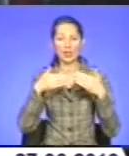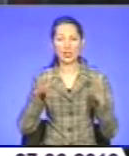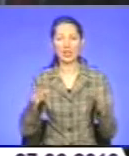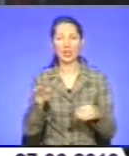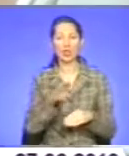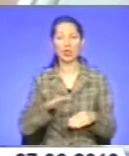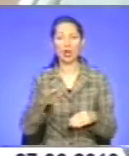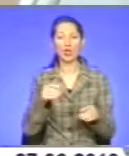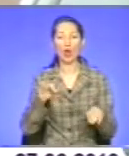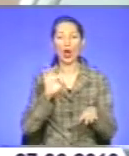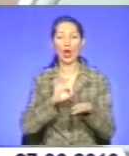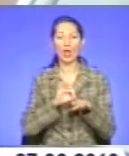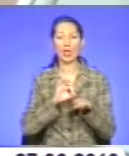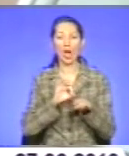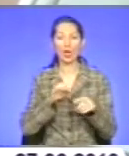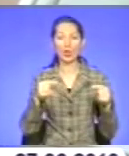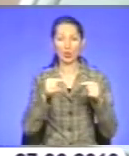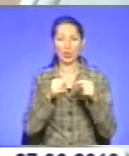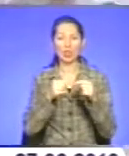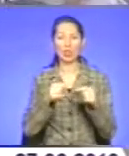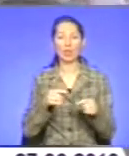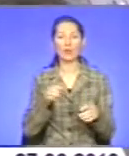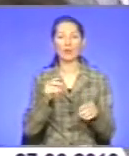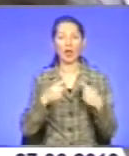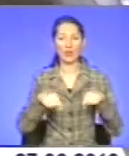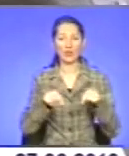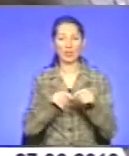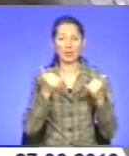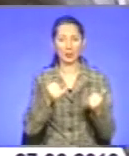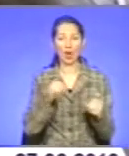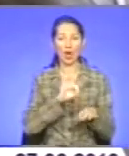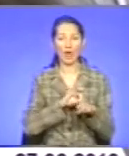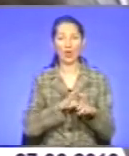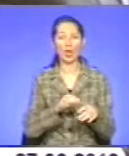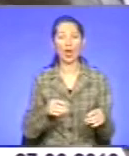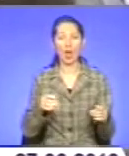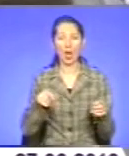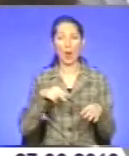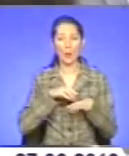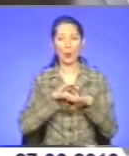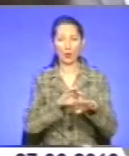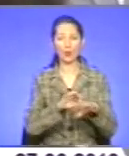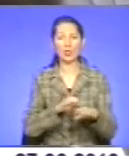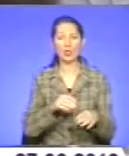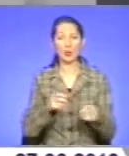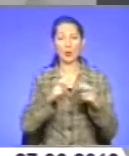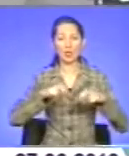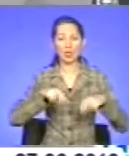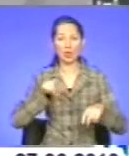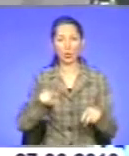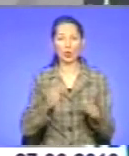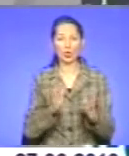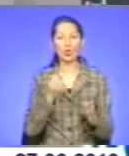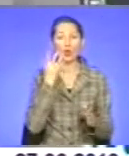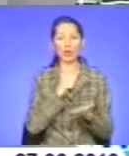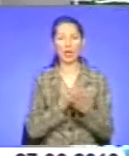відділ. Тепер хворі проходитимуть обстеження тут. І лише коли є результати і встановили діагноз, їх будуть госпіталізовувати у